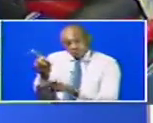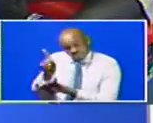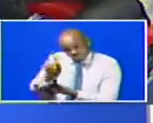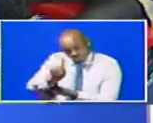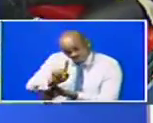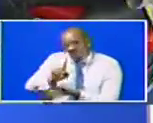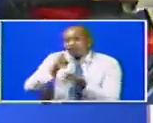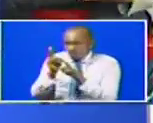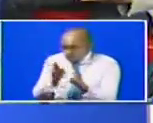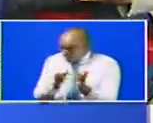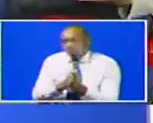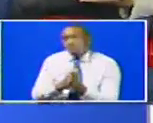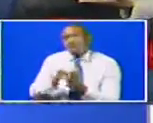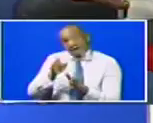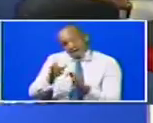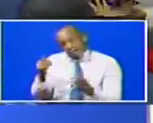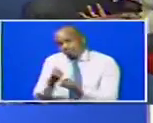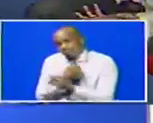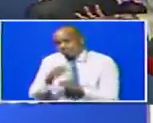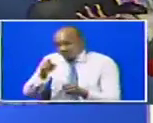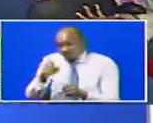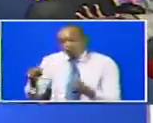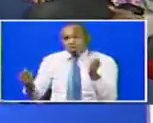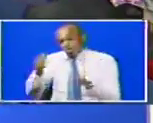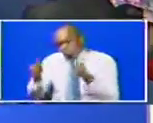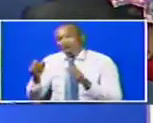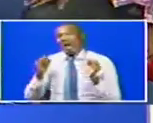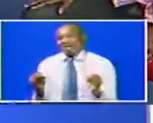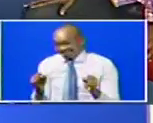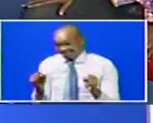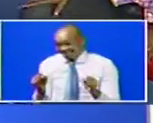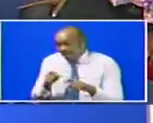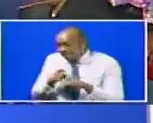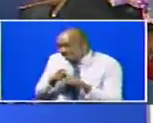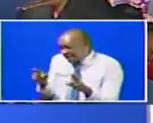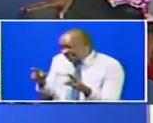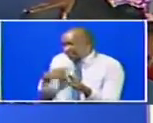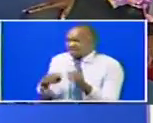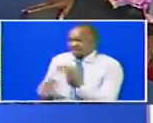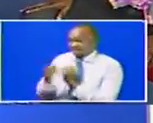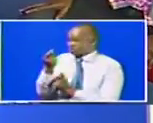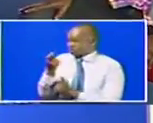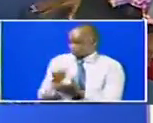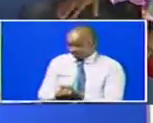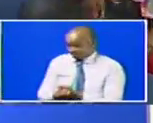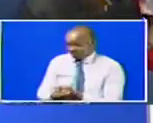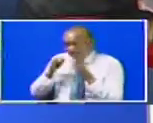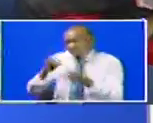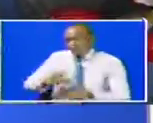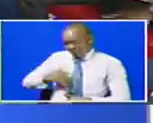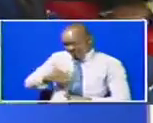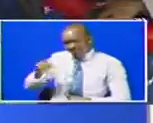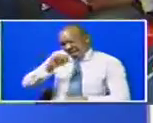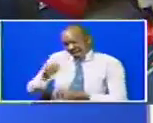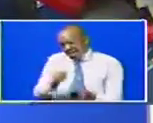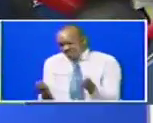kwamba hautaleta ile tunaita loss of control ya gari yako. Lakini nikiongezea kidogo, kama unasikia kwamba gari yako